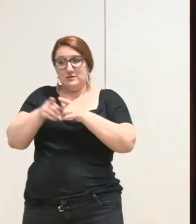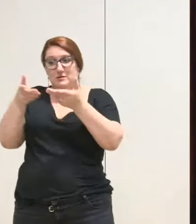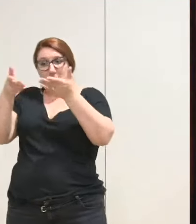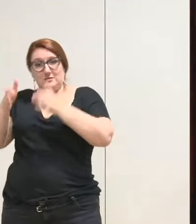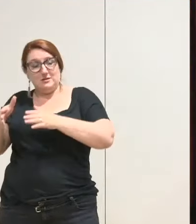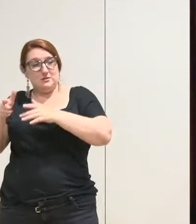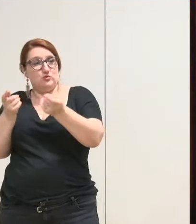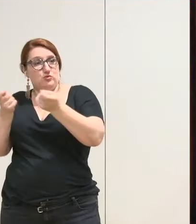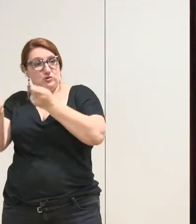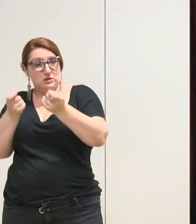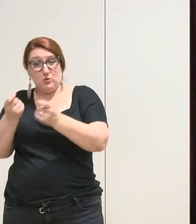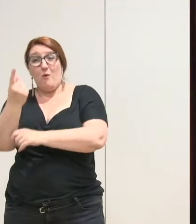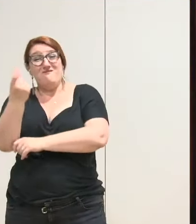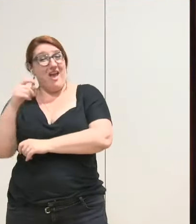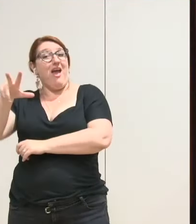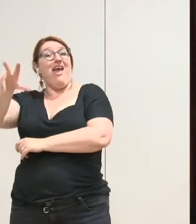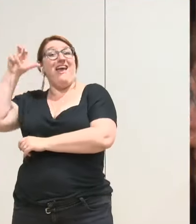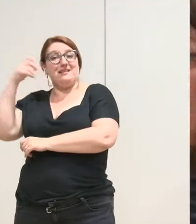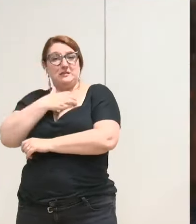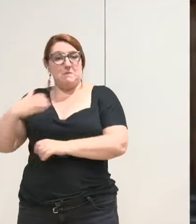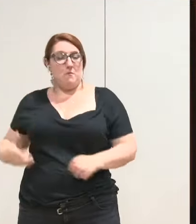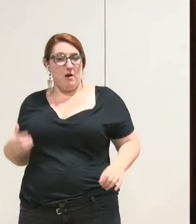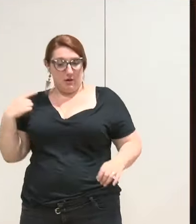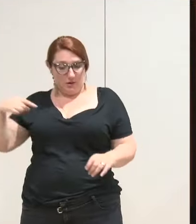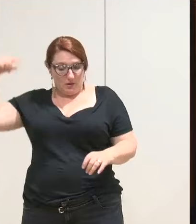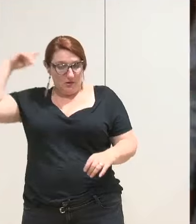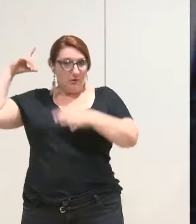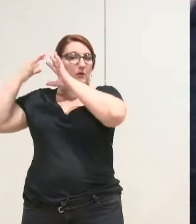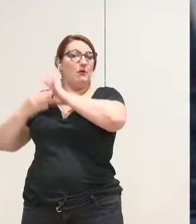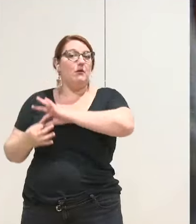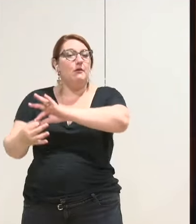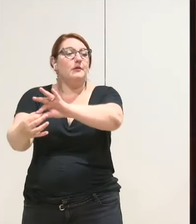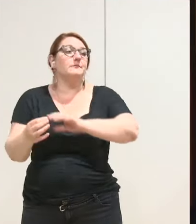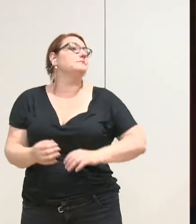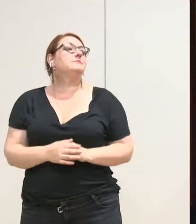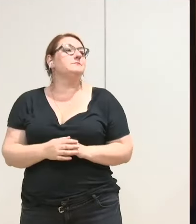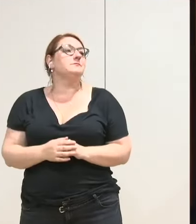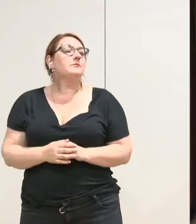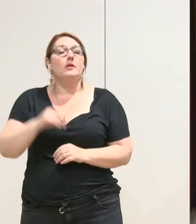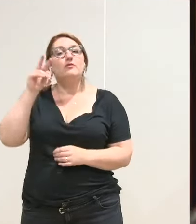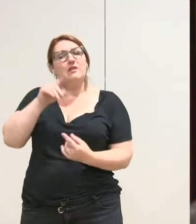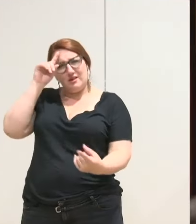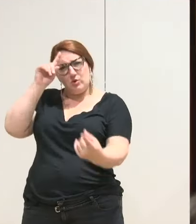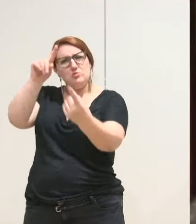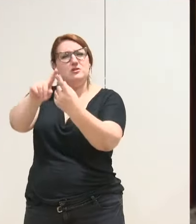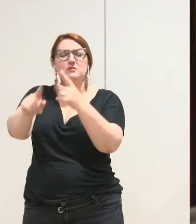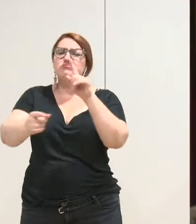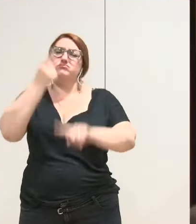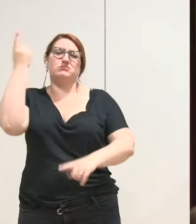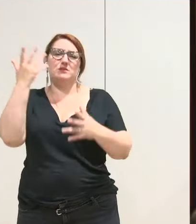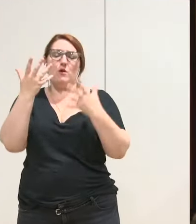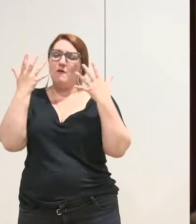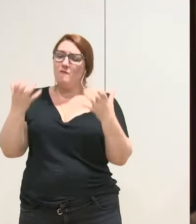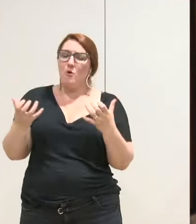précédent mandat avec une ambition extrêmement forte de renouveler le modèle de développement social